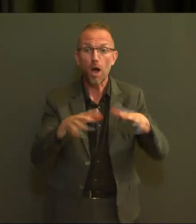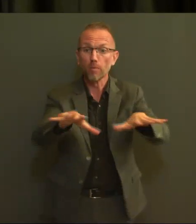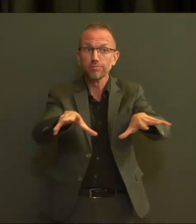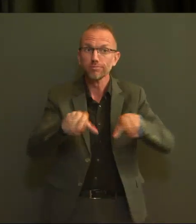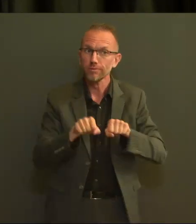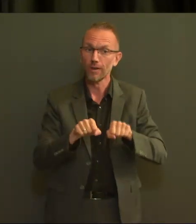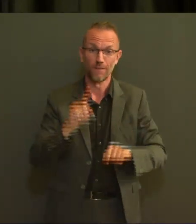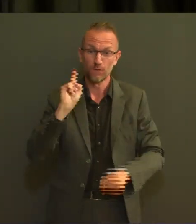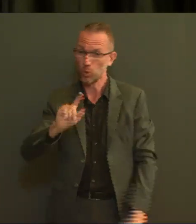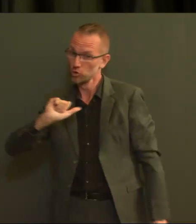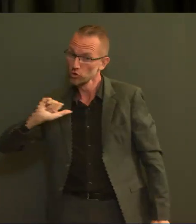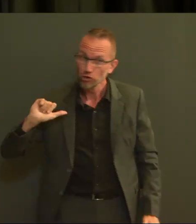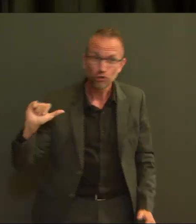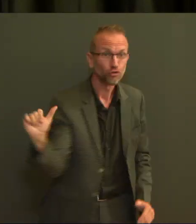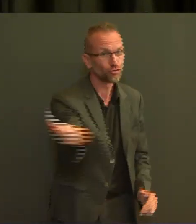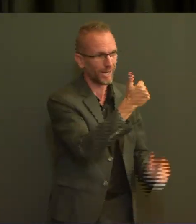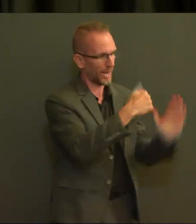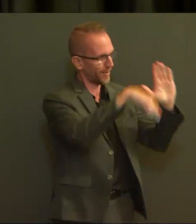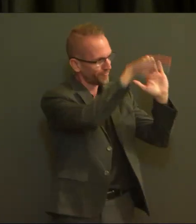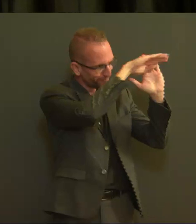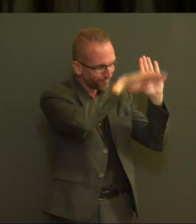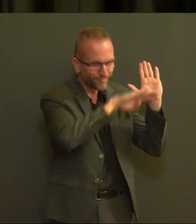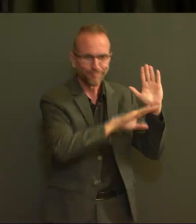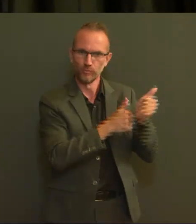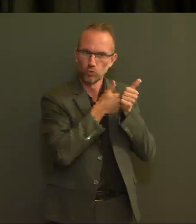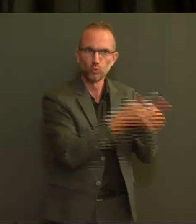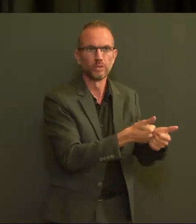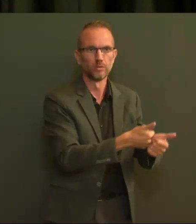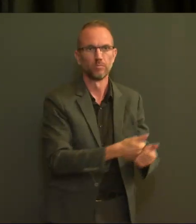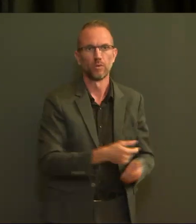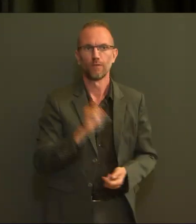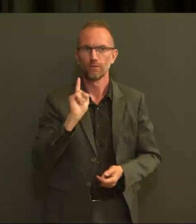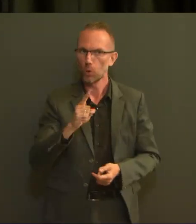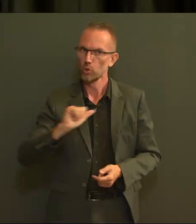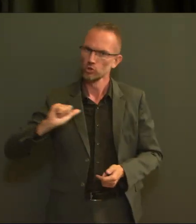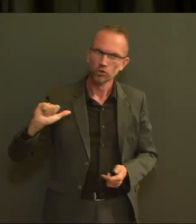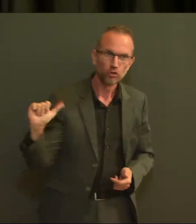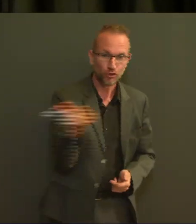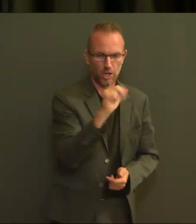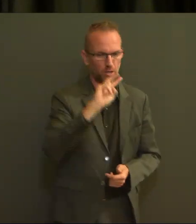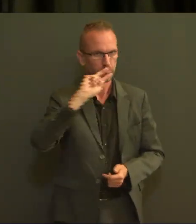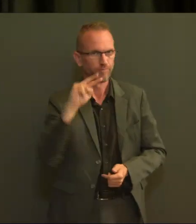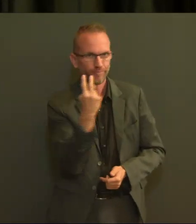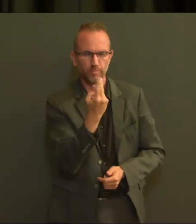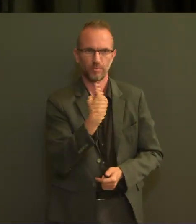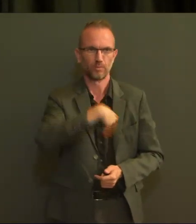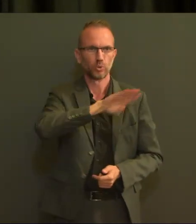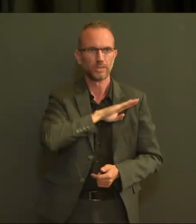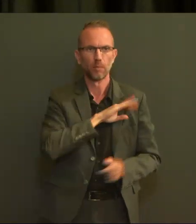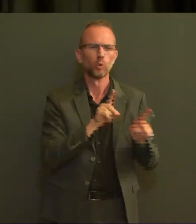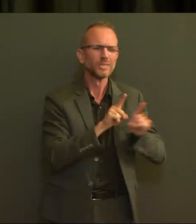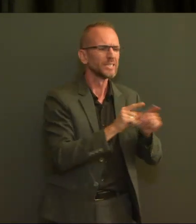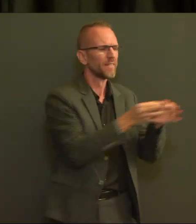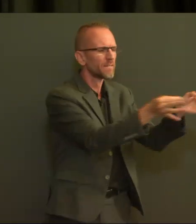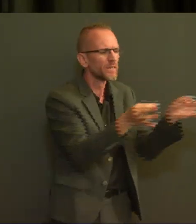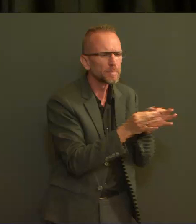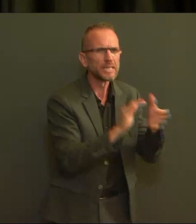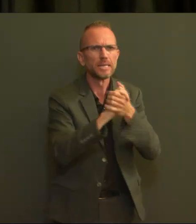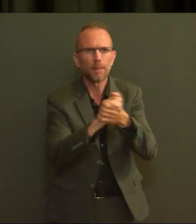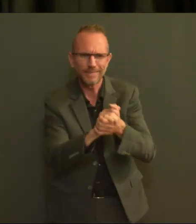vos proches à celles-ci. Merci pour votre solidarité. Alors, vu